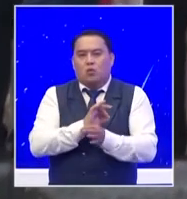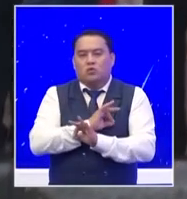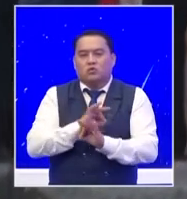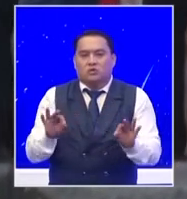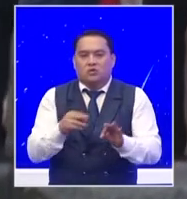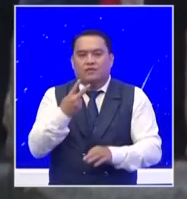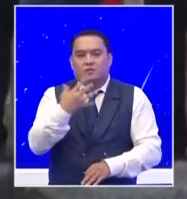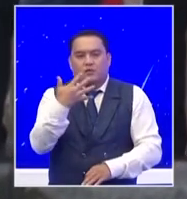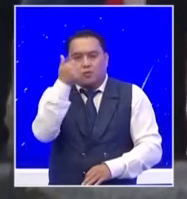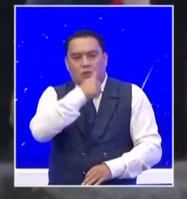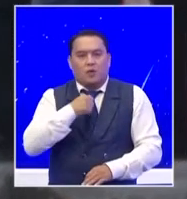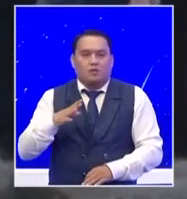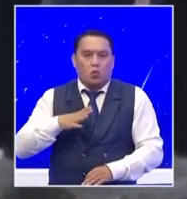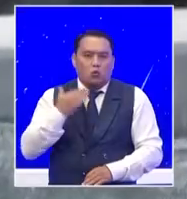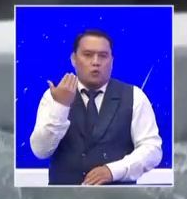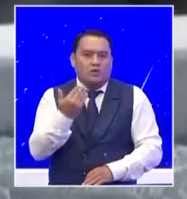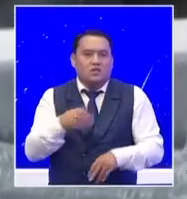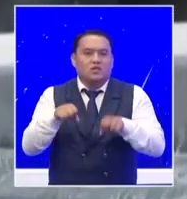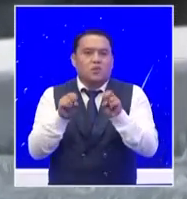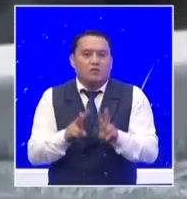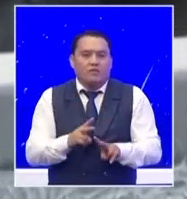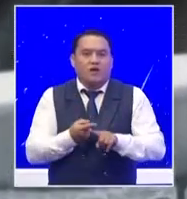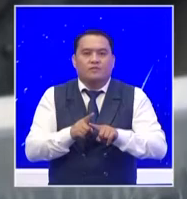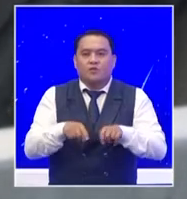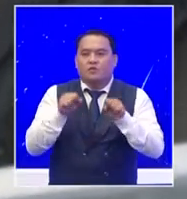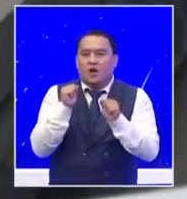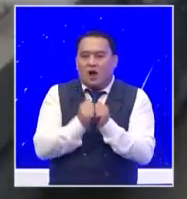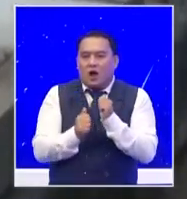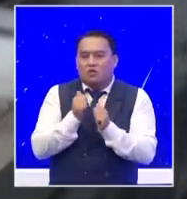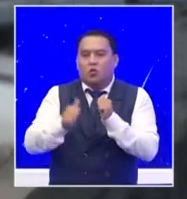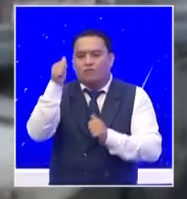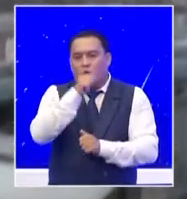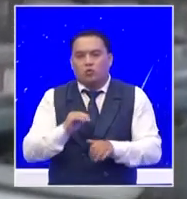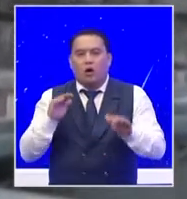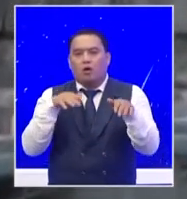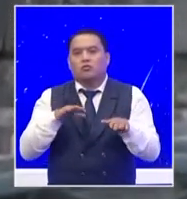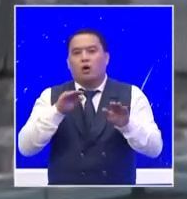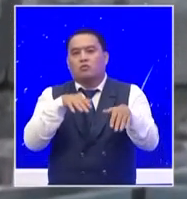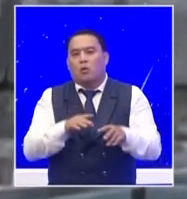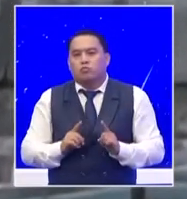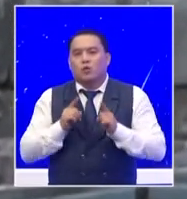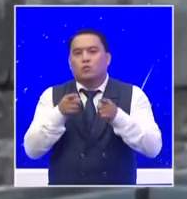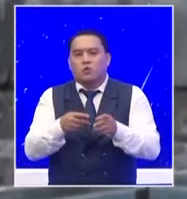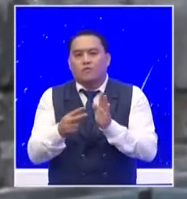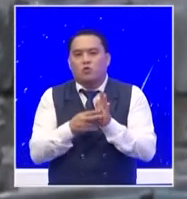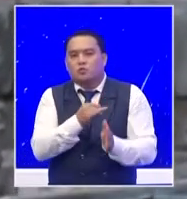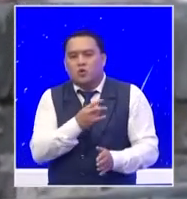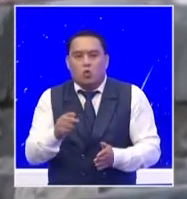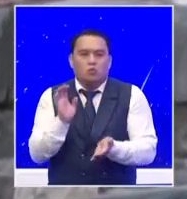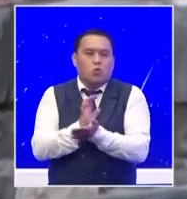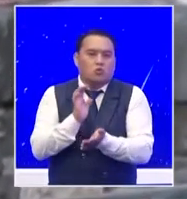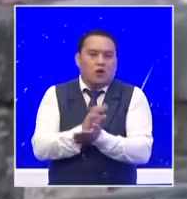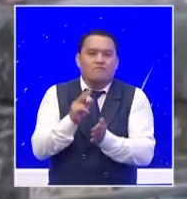к 2025 году. По данным экспертов, каждый год в мировой океан попадает в среднем 8 миллионов тонн